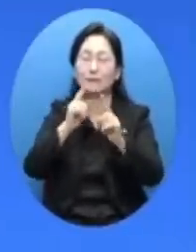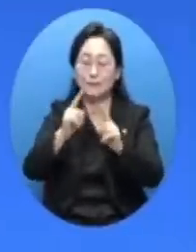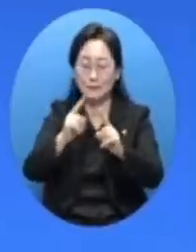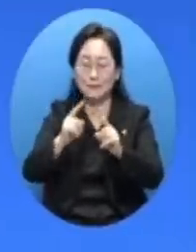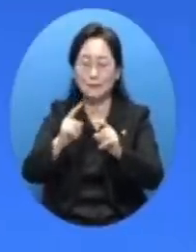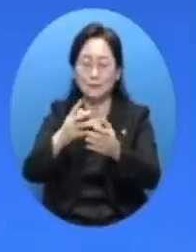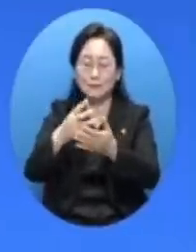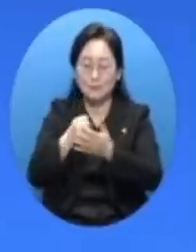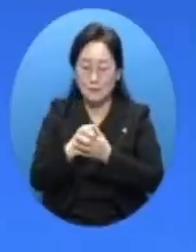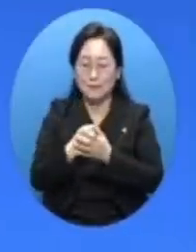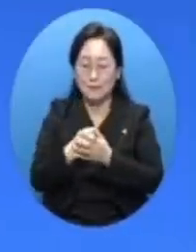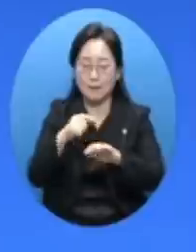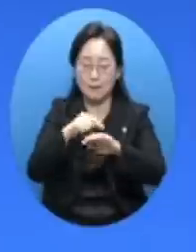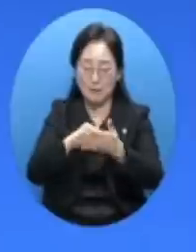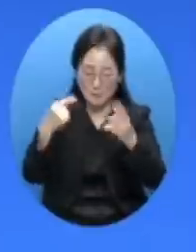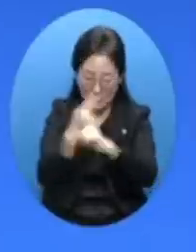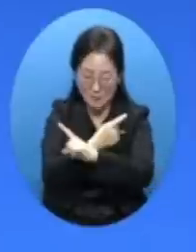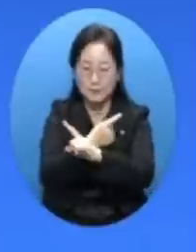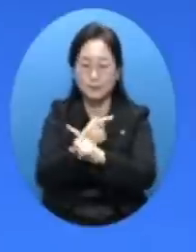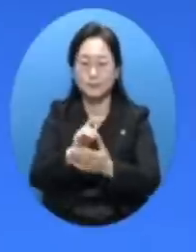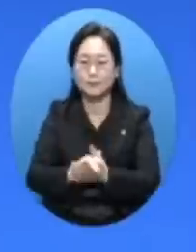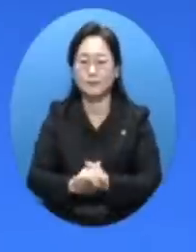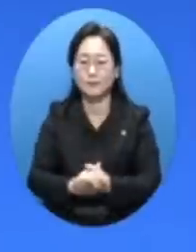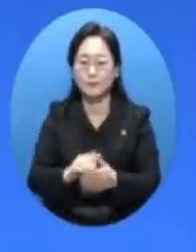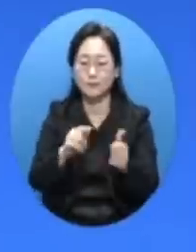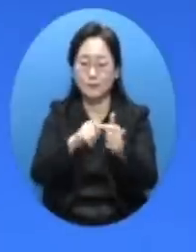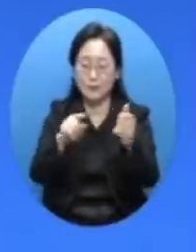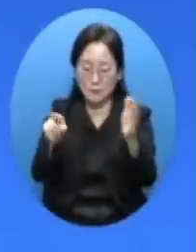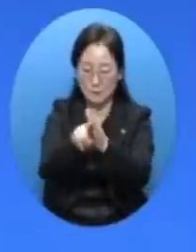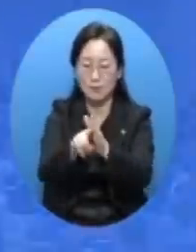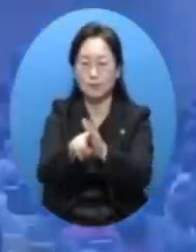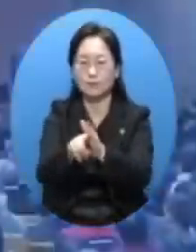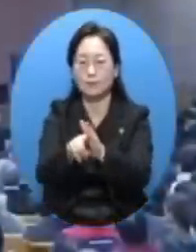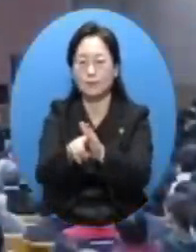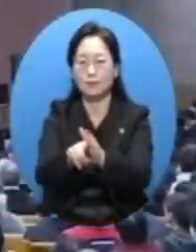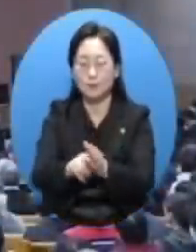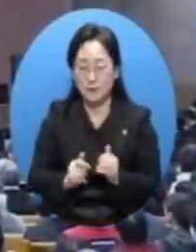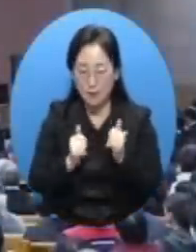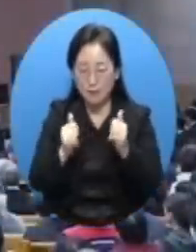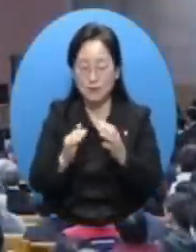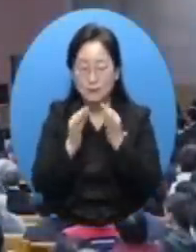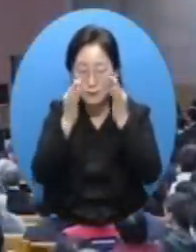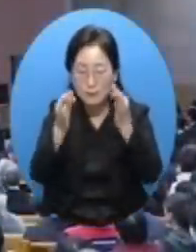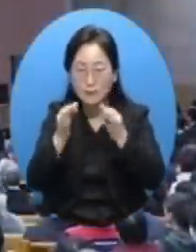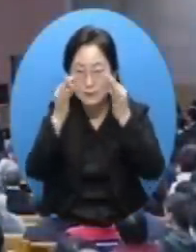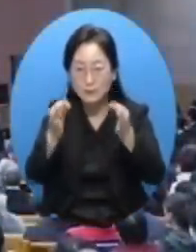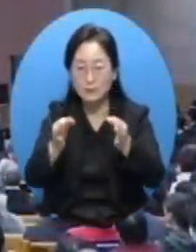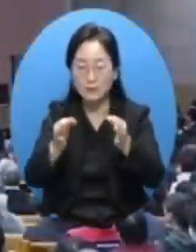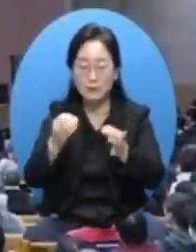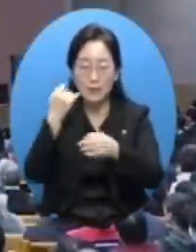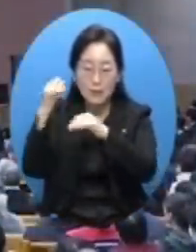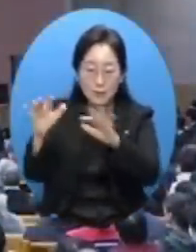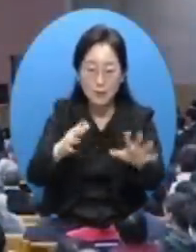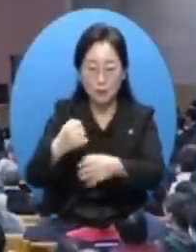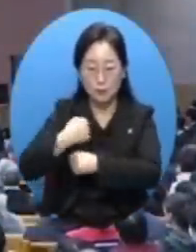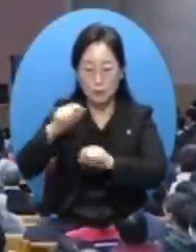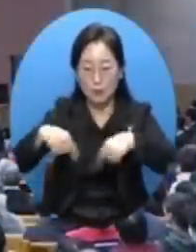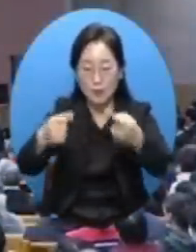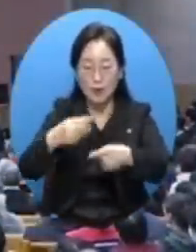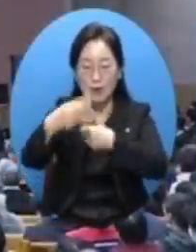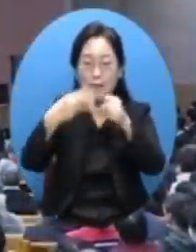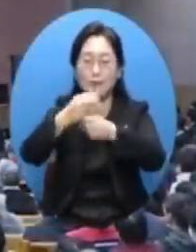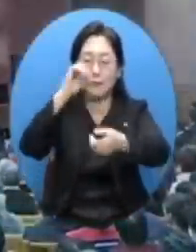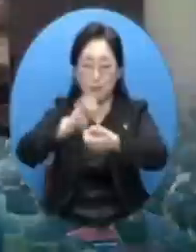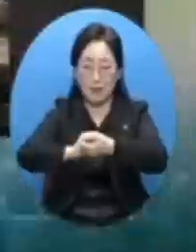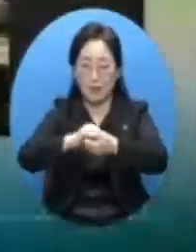때문에 마음을 고쳐먹었습니다. 그가 신앙인이 되었고 그리고 열심히 살려고 노력하고 해군에 입대해서 3년 복무한 다음